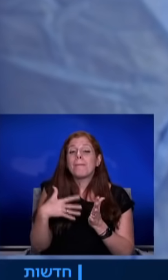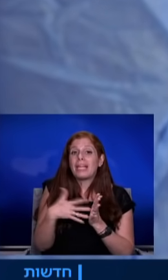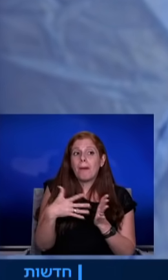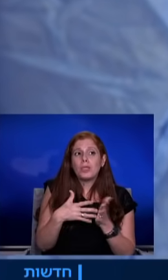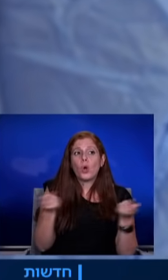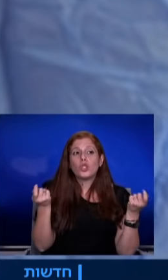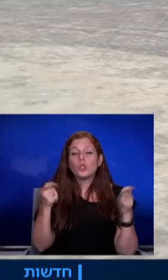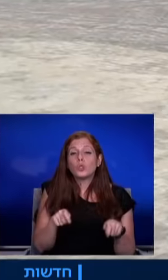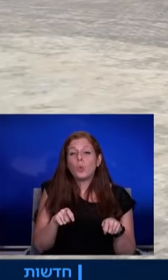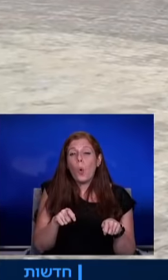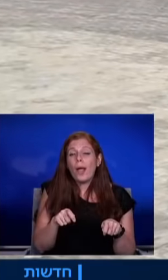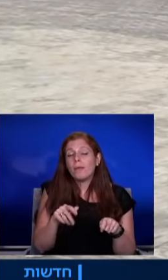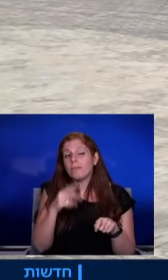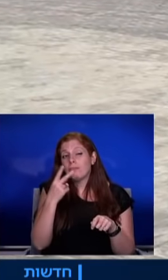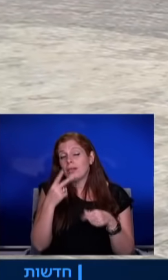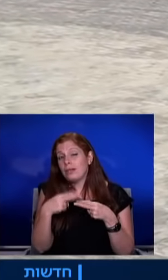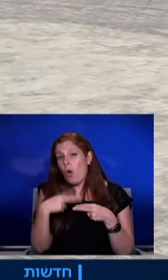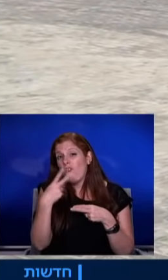קרוב לשתי יממות.